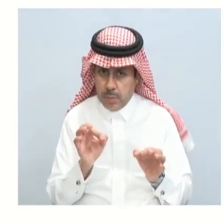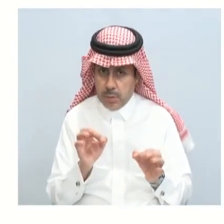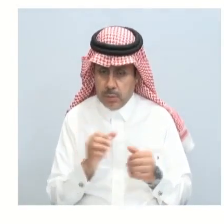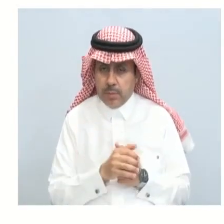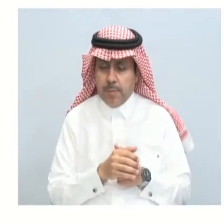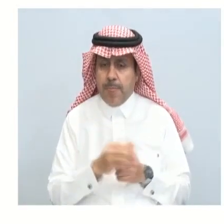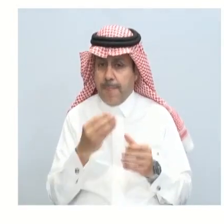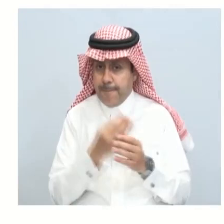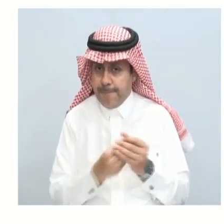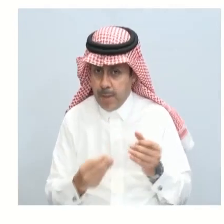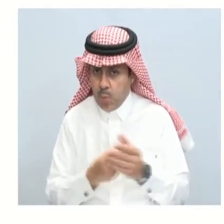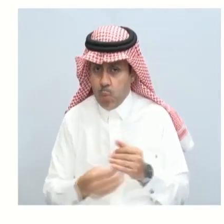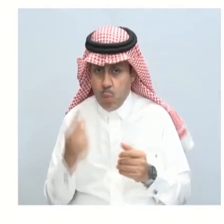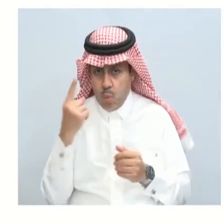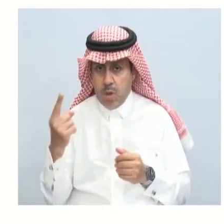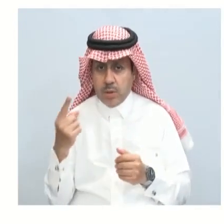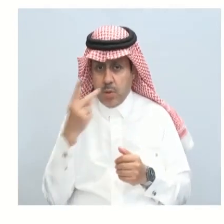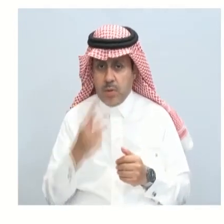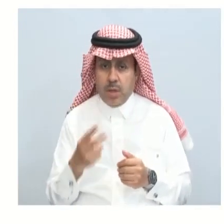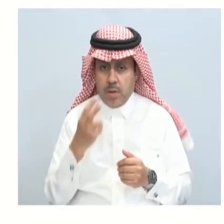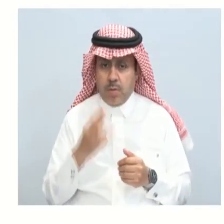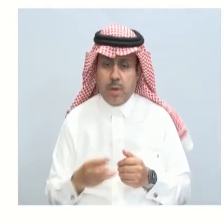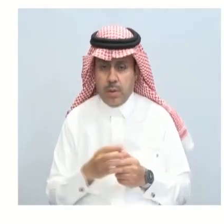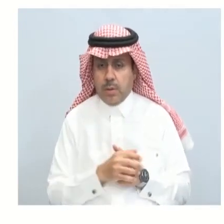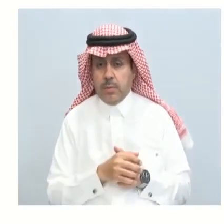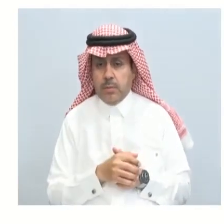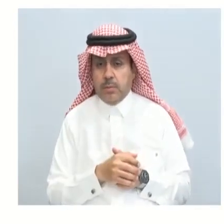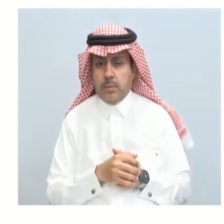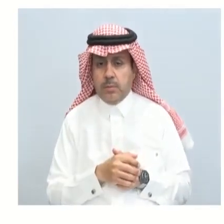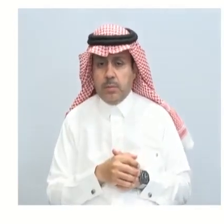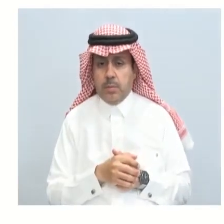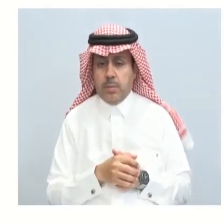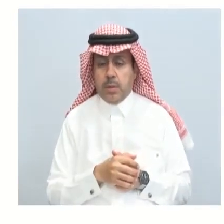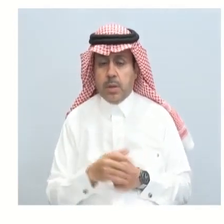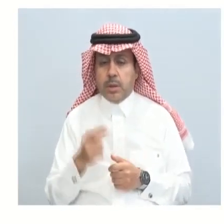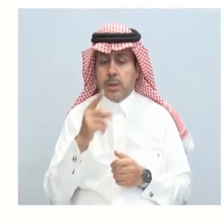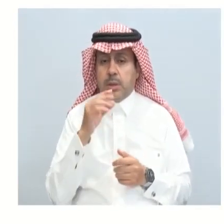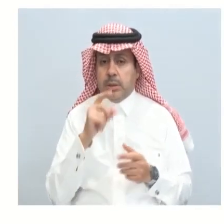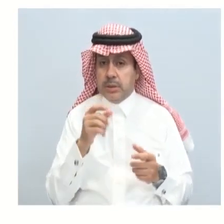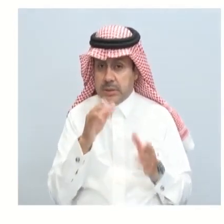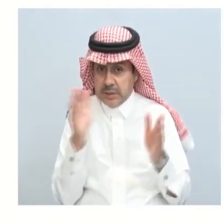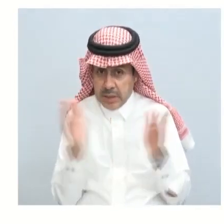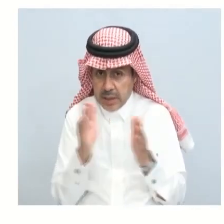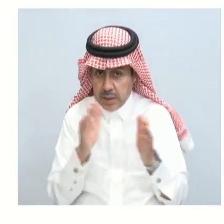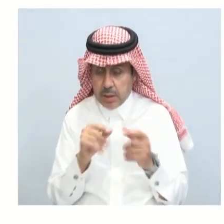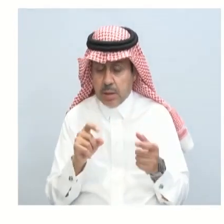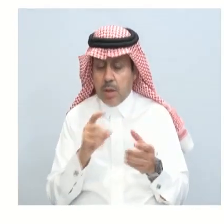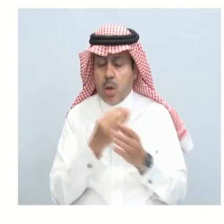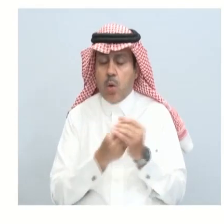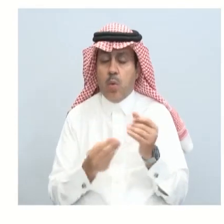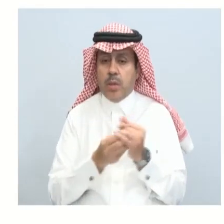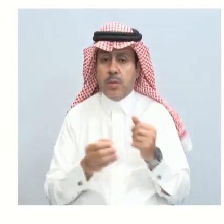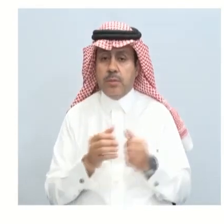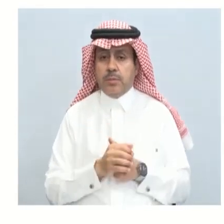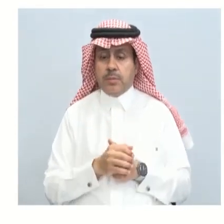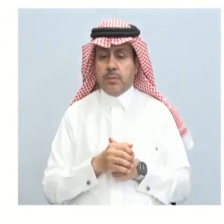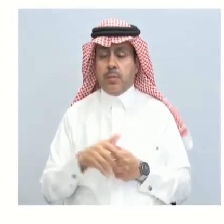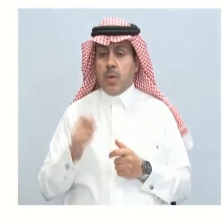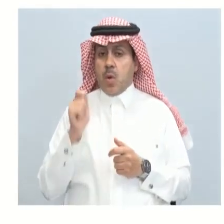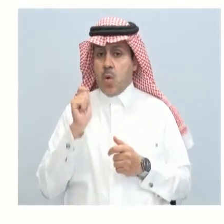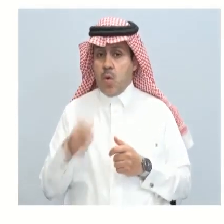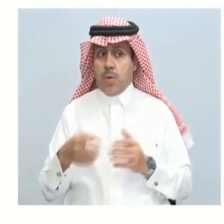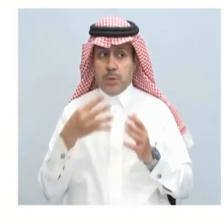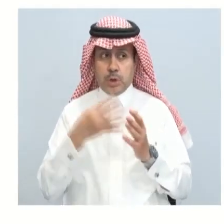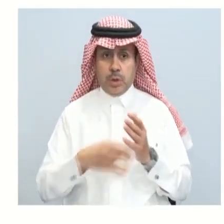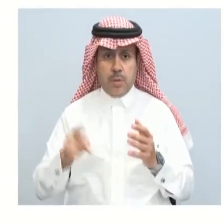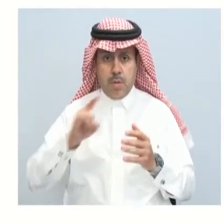الذريه واحدا او اثنين او ثلاثه فهذا يسمى تحديد النسل هنا الحكم الشرعي